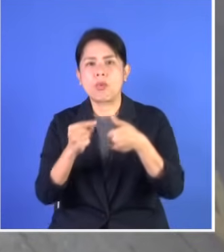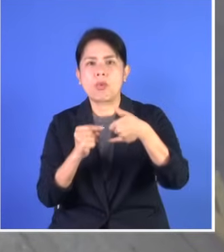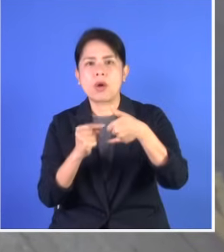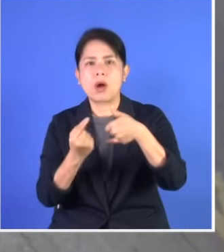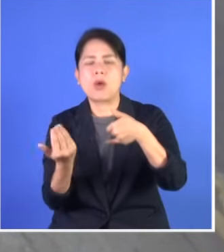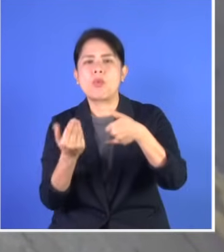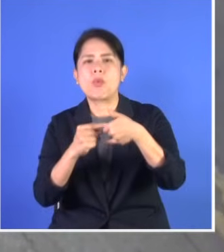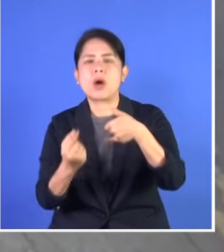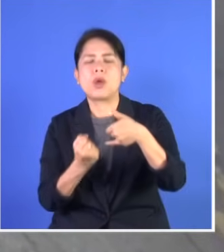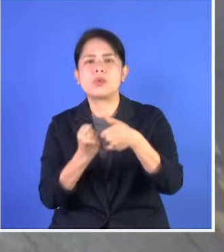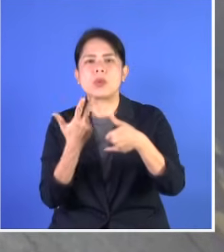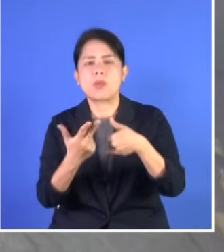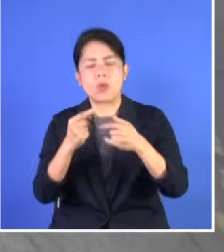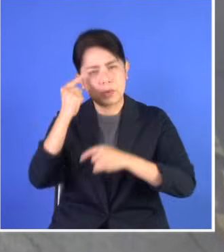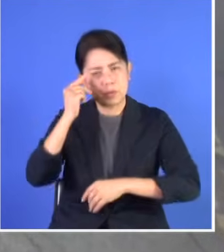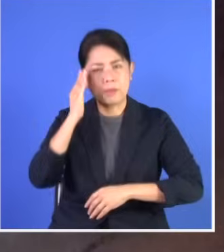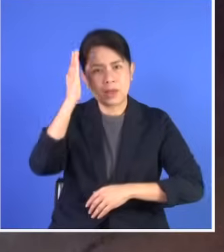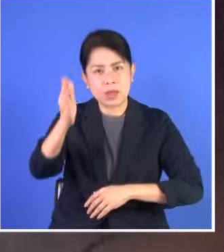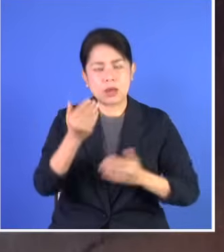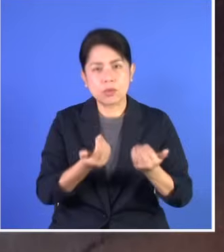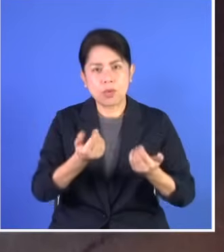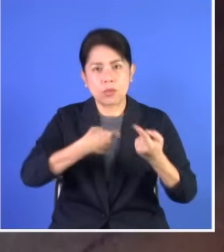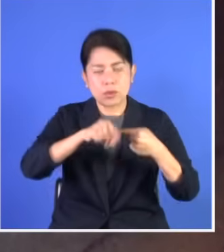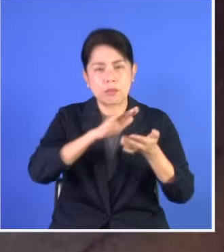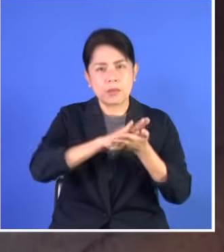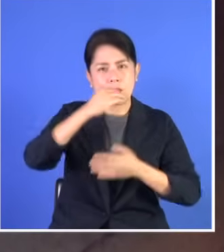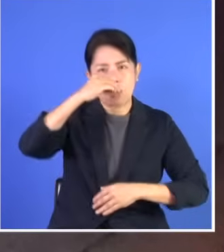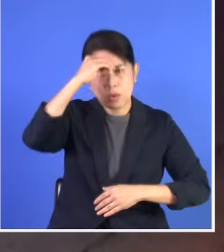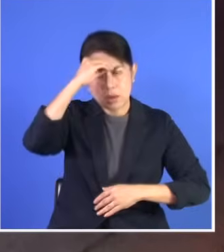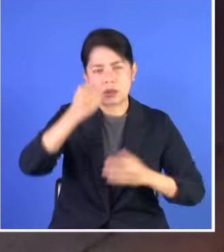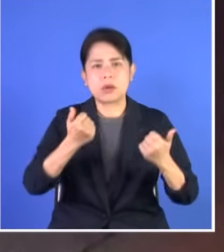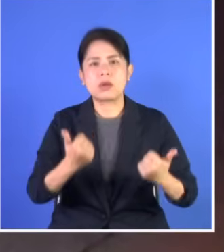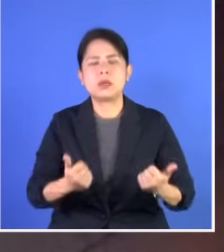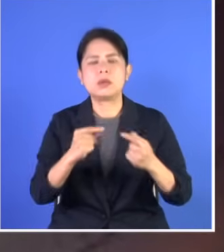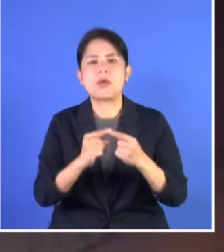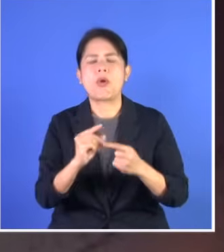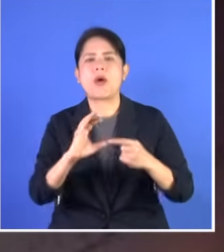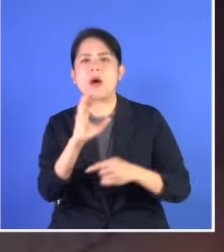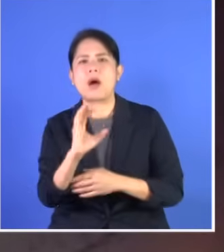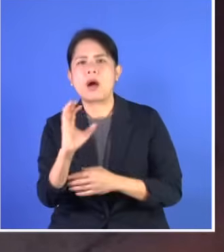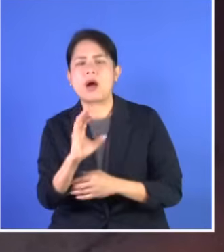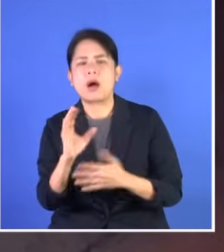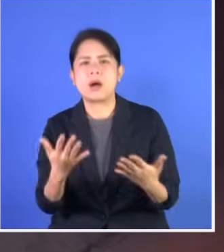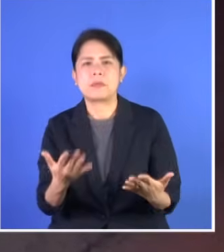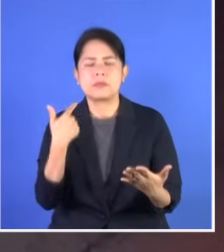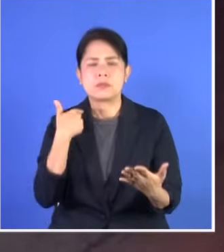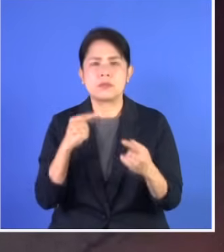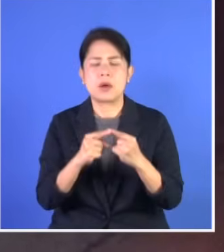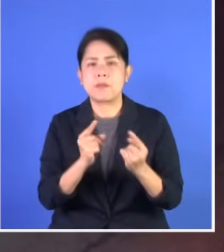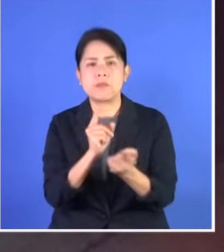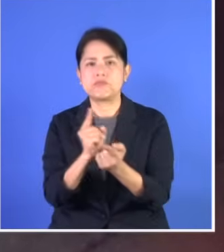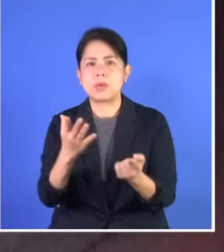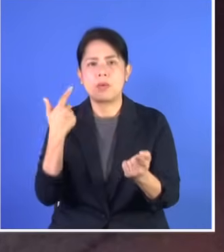ไปแบบนี้ไม่รู้ต้นสายปลายเหตุไม่รู้ปลายทางว่าไปอยู่ไหนคนเป็นพ่อก็อยากจะเจอลูกเนี่ยเลี้ยงมาตั้งแต่1เดือนมาแล้วเนี่ยนะฮะกลาง